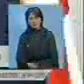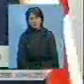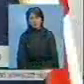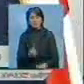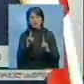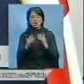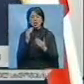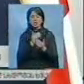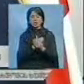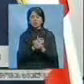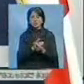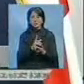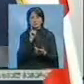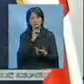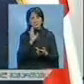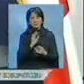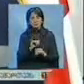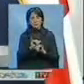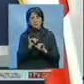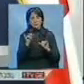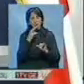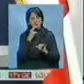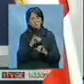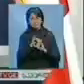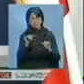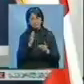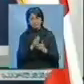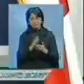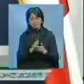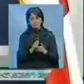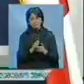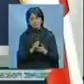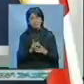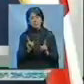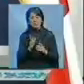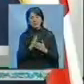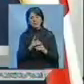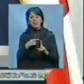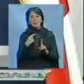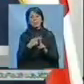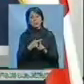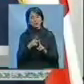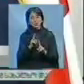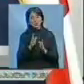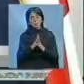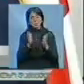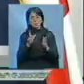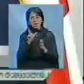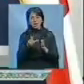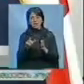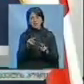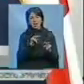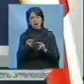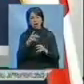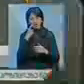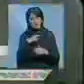ზოგიერთ შედეგი არ არის ახარბიელო, რომ იმატებს თამბაქოს მოწევა ქვეყანაში. გვაქვს გარკვეულად პოზიტიური შედეგი, რომ უფრო მეტი ადამიანი